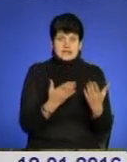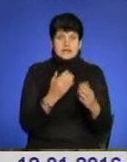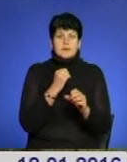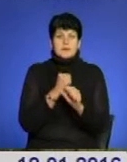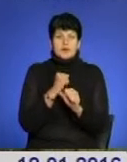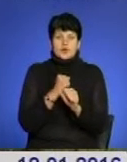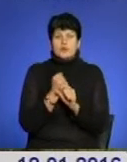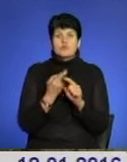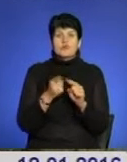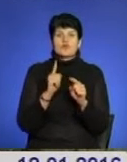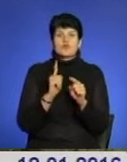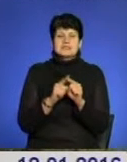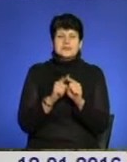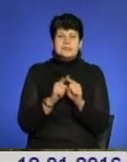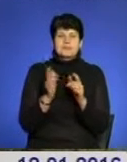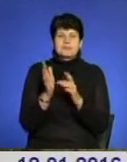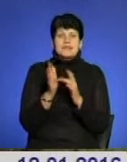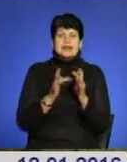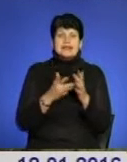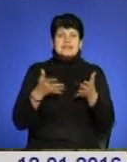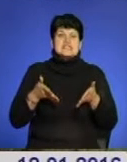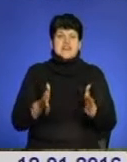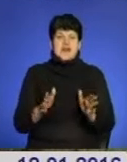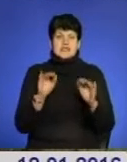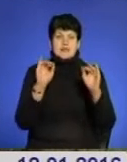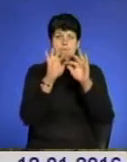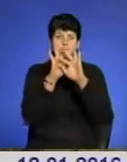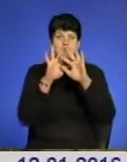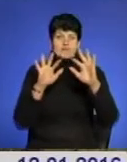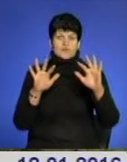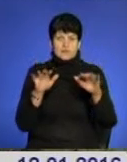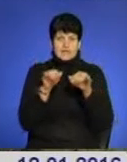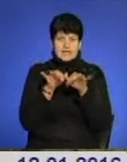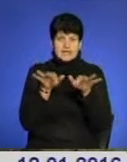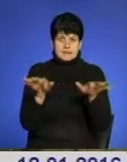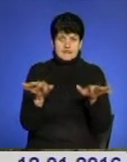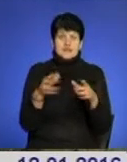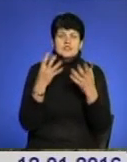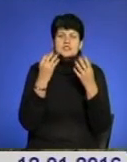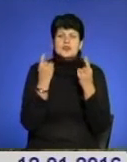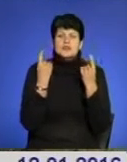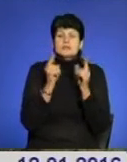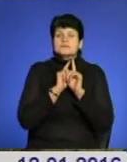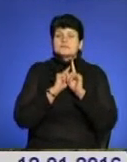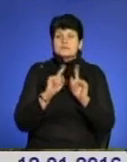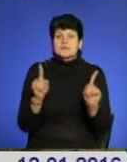виготовляємо такі різдвяні павуки. Ще однією родзинкою нашої виставки є